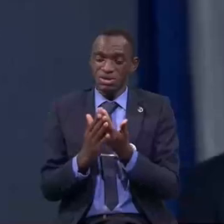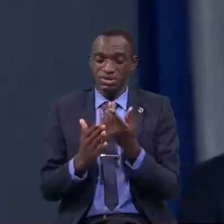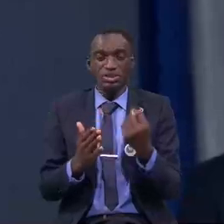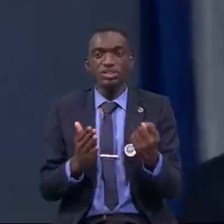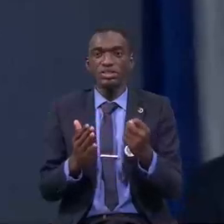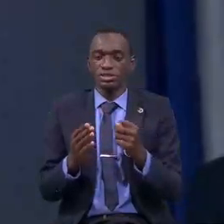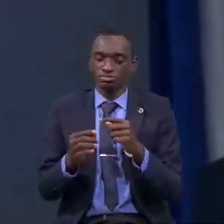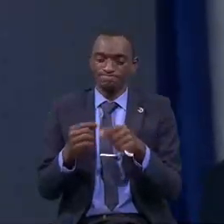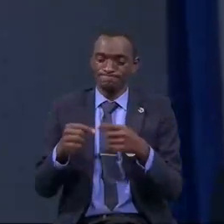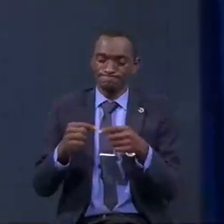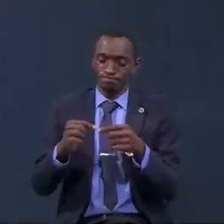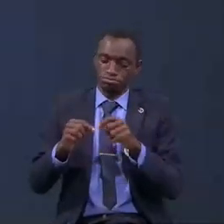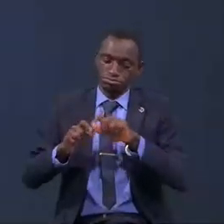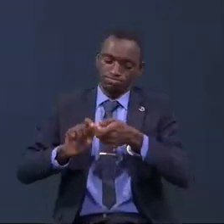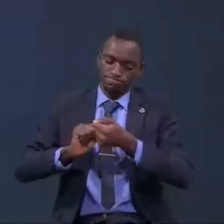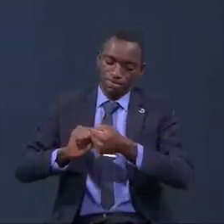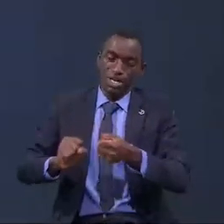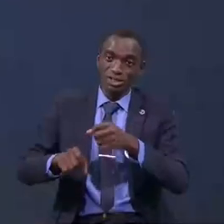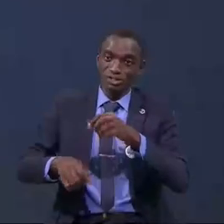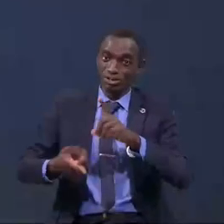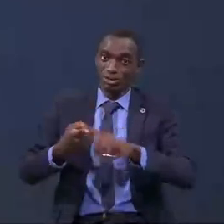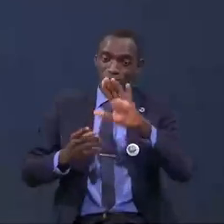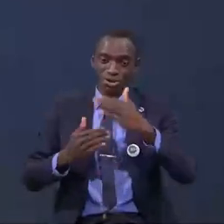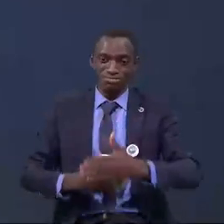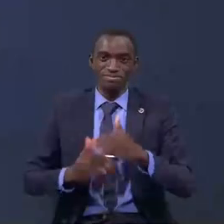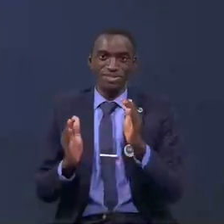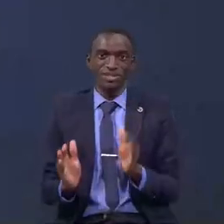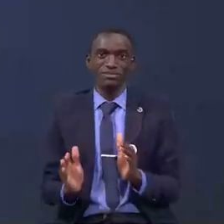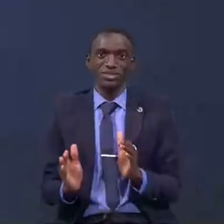Quand tu vois toutes les ficelles que tu attaches à tes cadeaux,